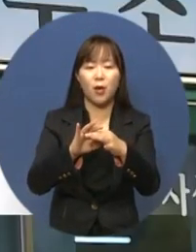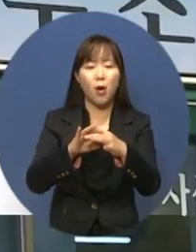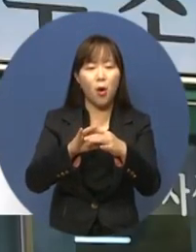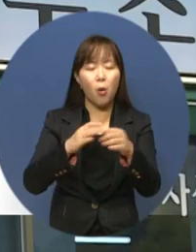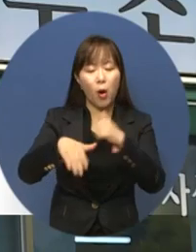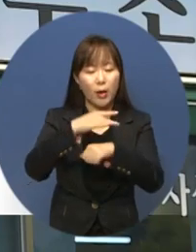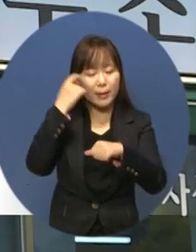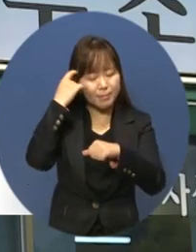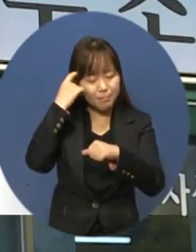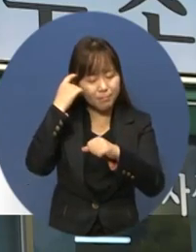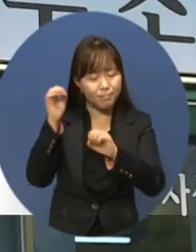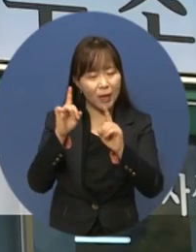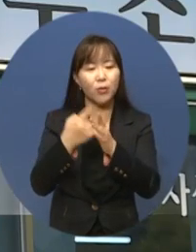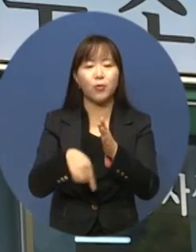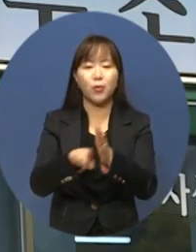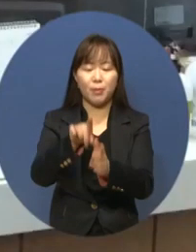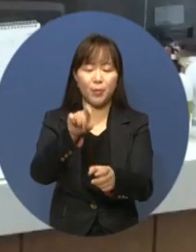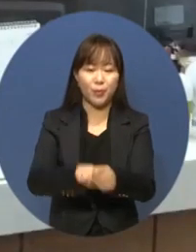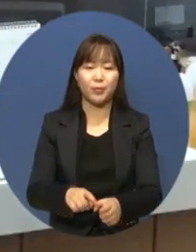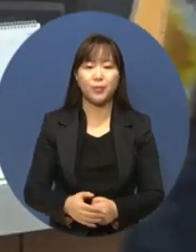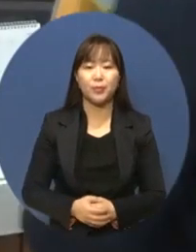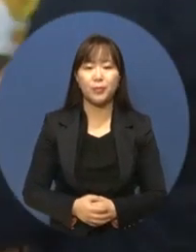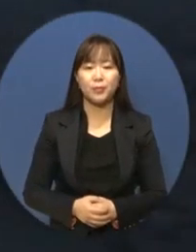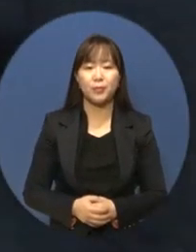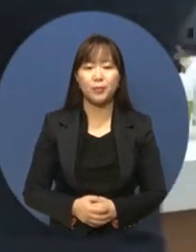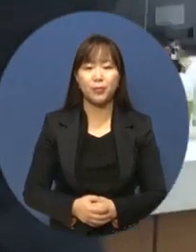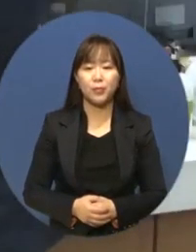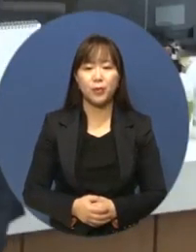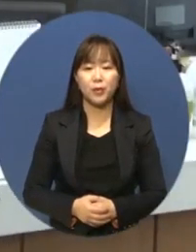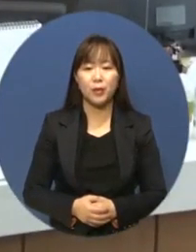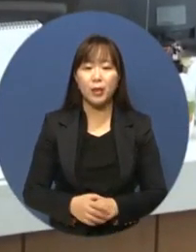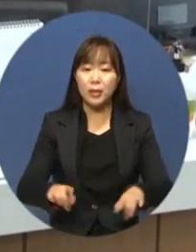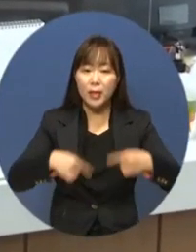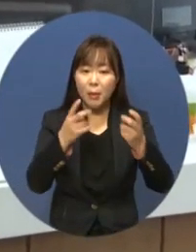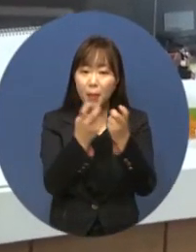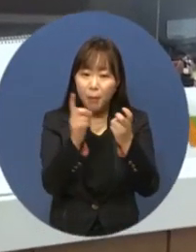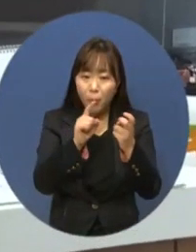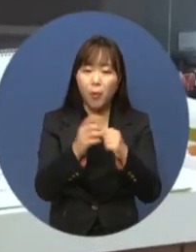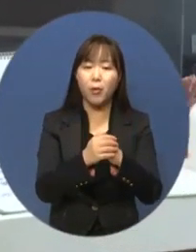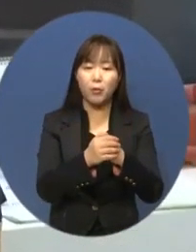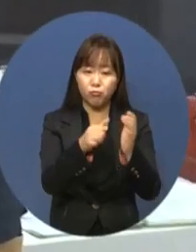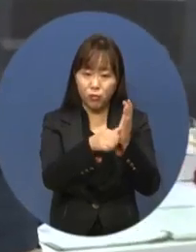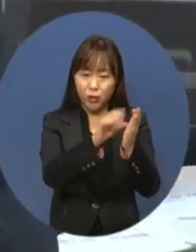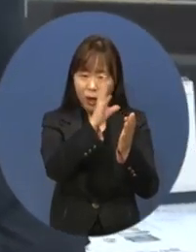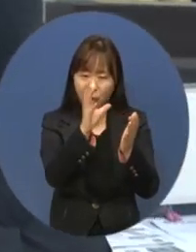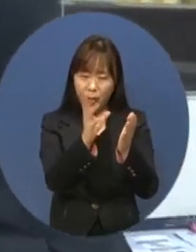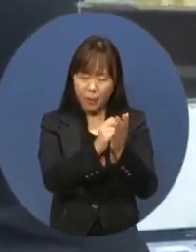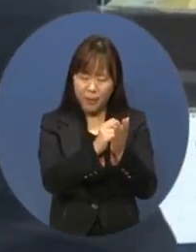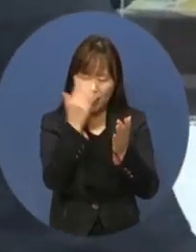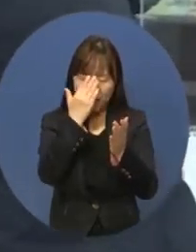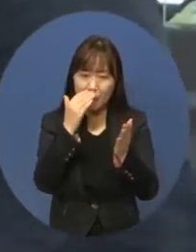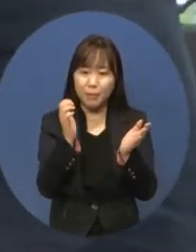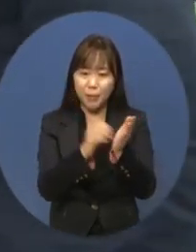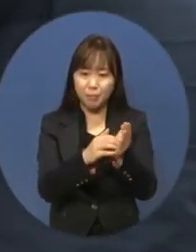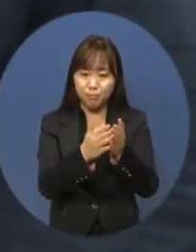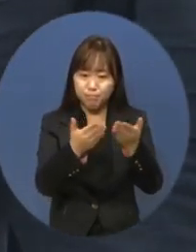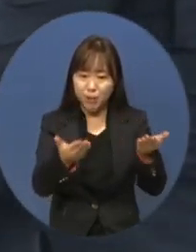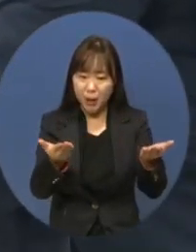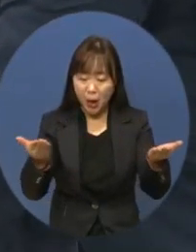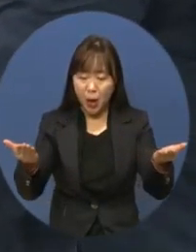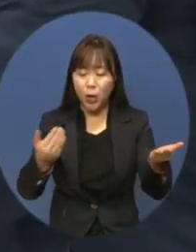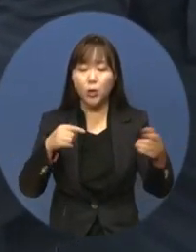의식 고취를 위해 추진되고 있습니다 사업 참여 방법은 내용물을 비워 헹군 5 펼쳐서 말린